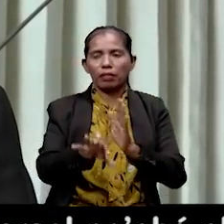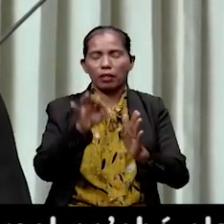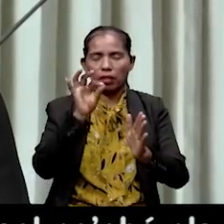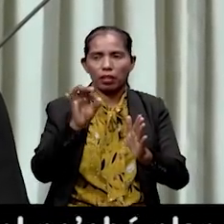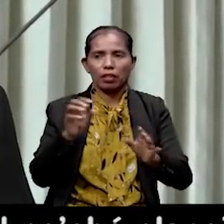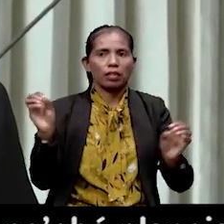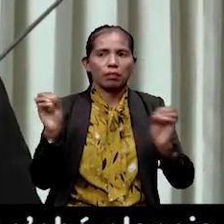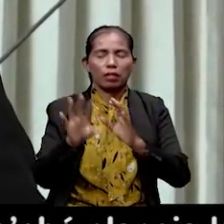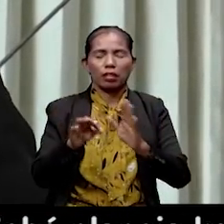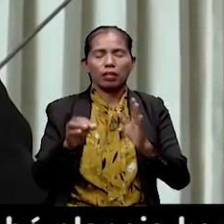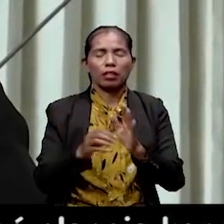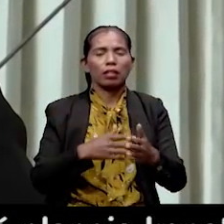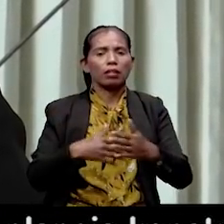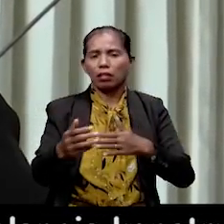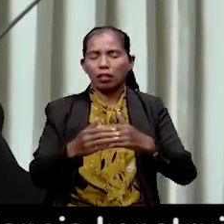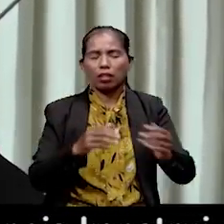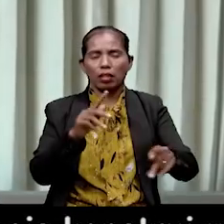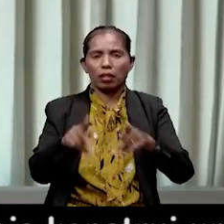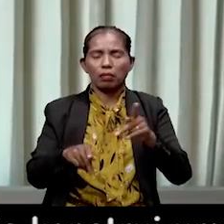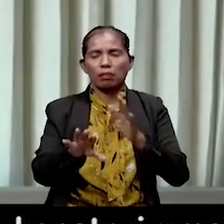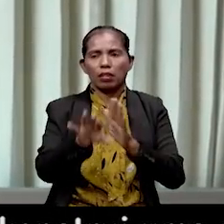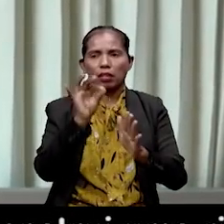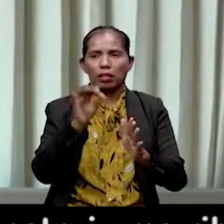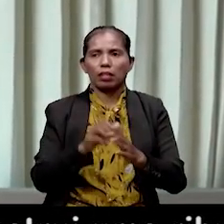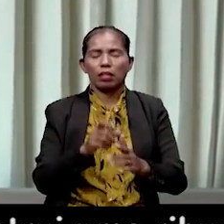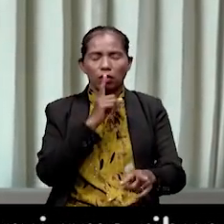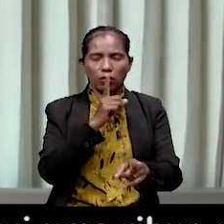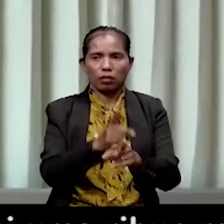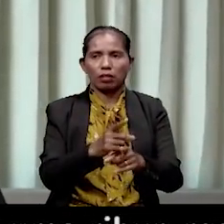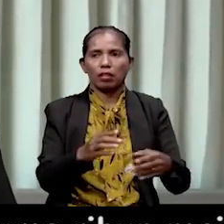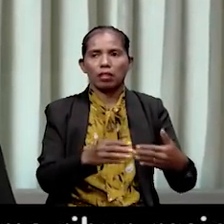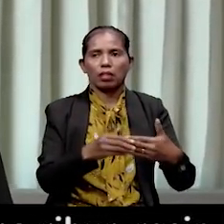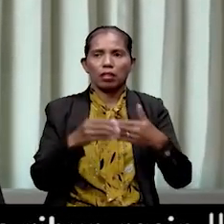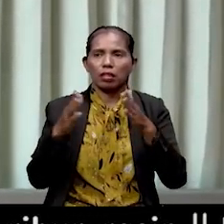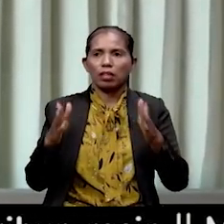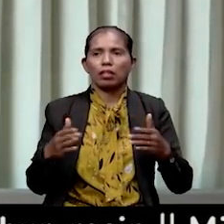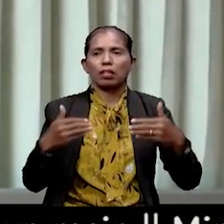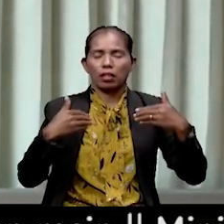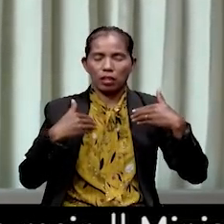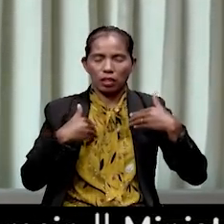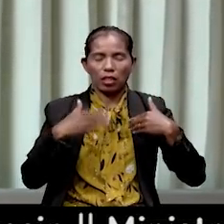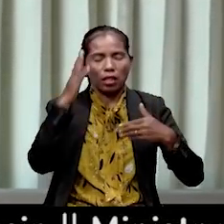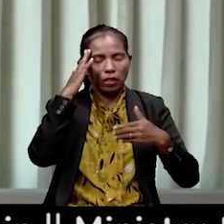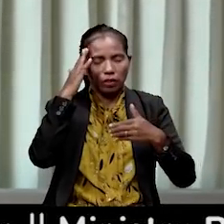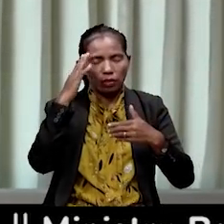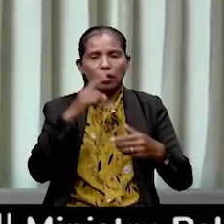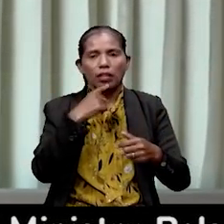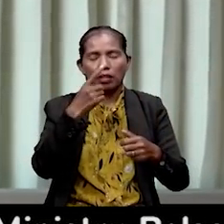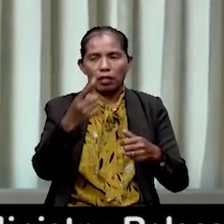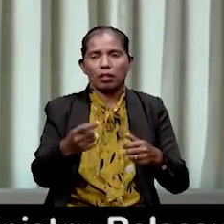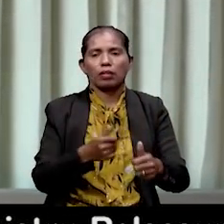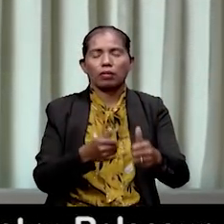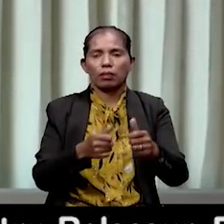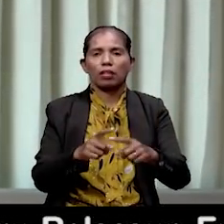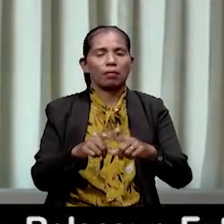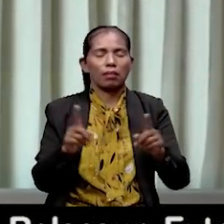maka layatan, mesti depende pobu maka ini ni. Claro kata leader balu ia influence ide-ide ni ni hati-hati yang balu tu ni, mesti